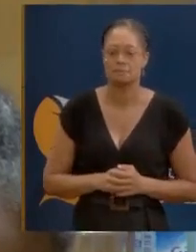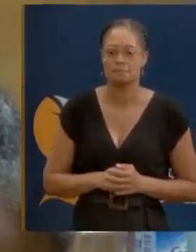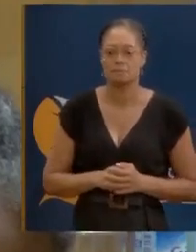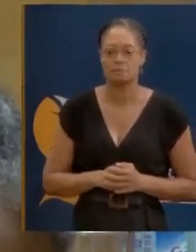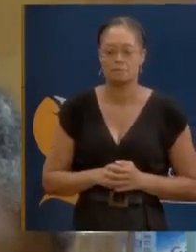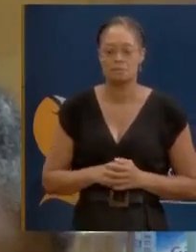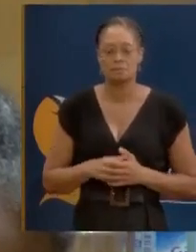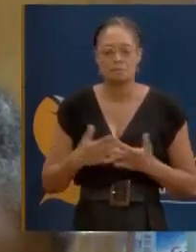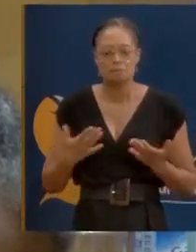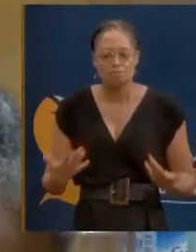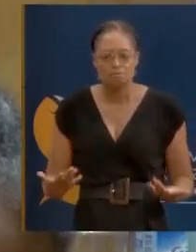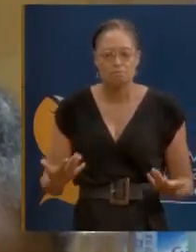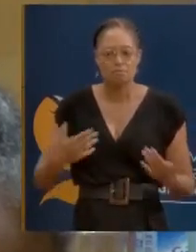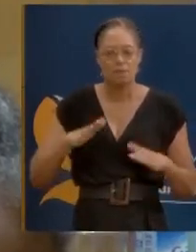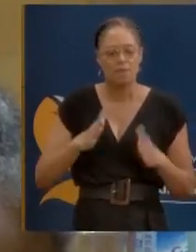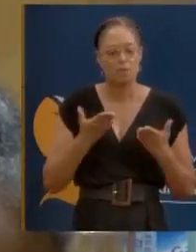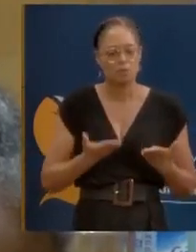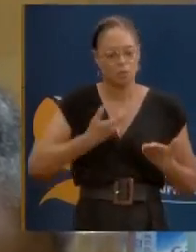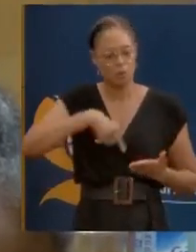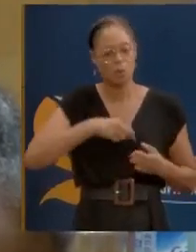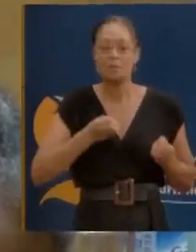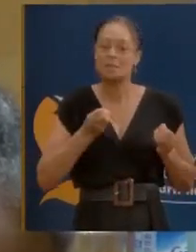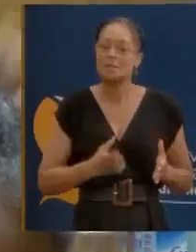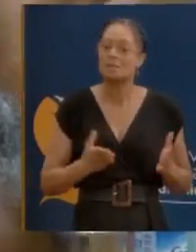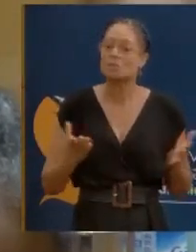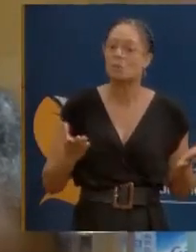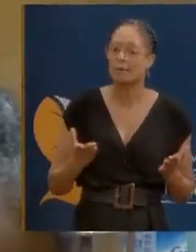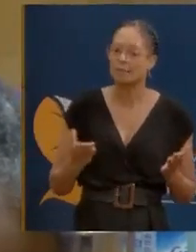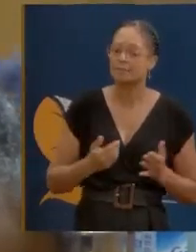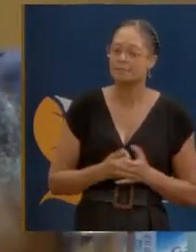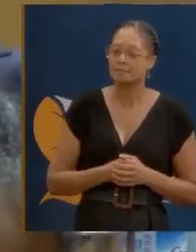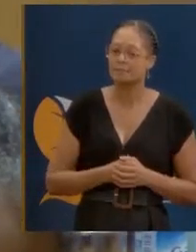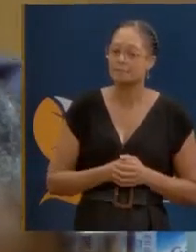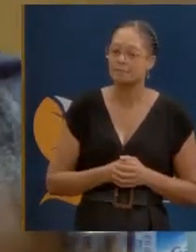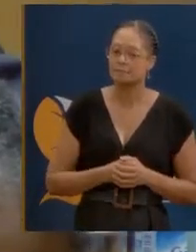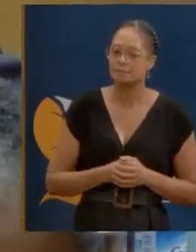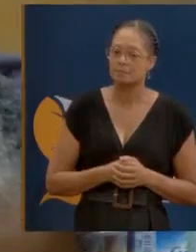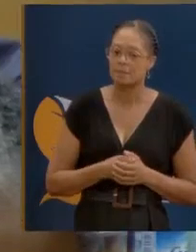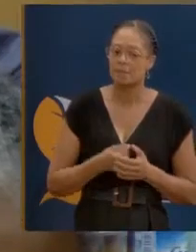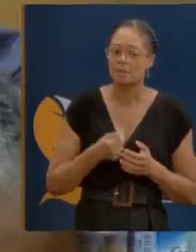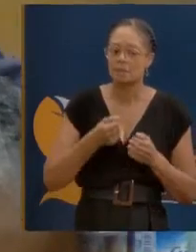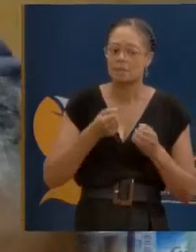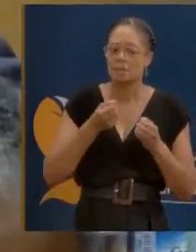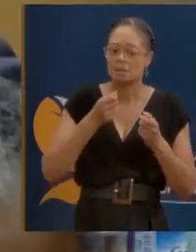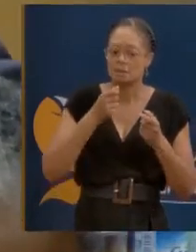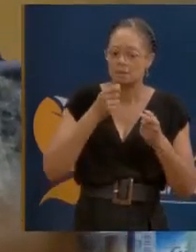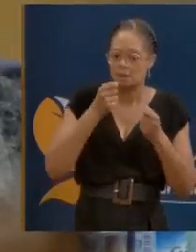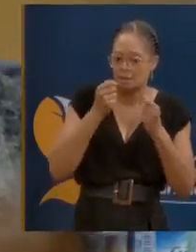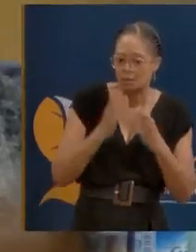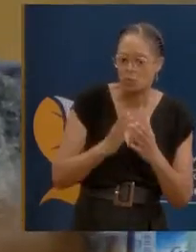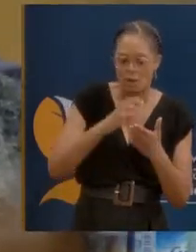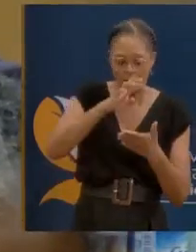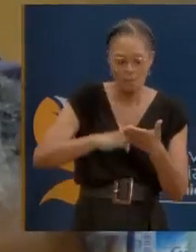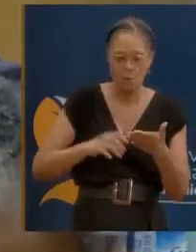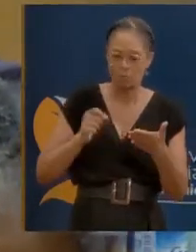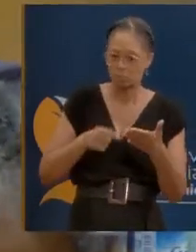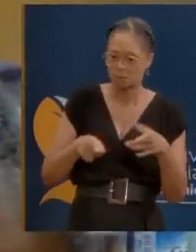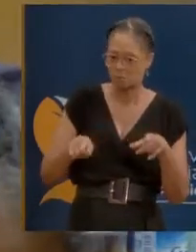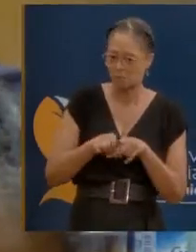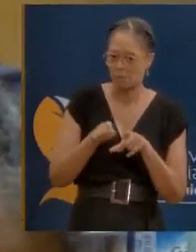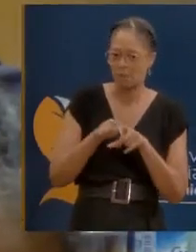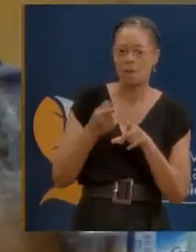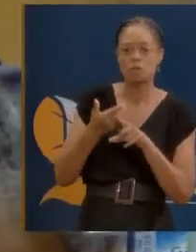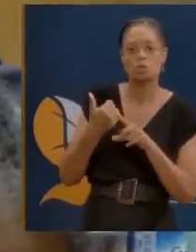Or, ce que nous est demandé aujourd'hui, c'est de voter une délibération sur le même rapport qui avait été